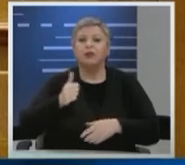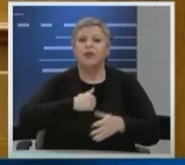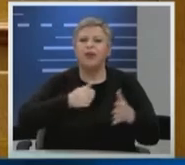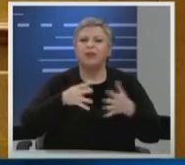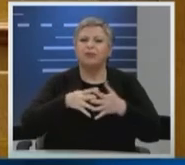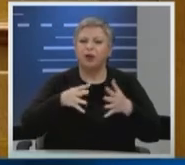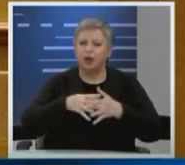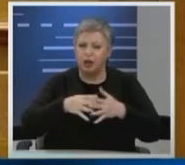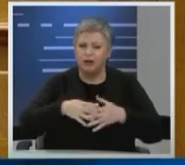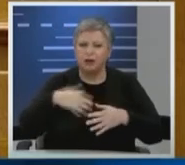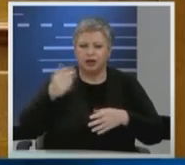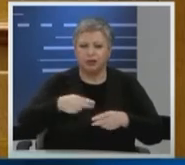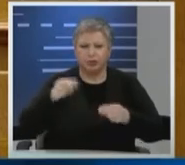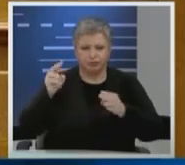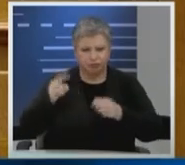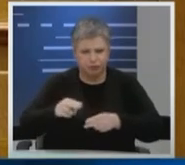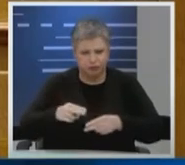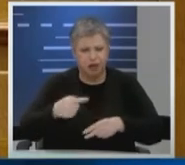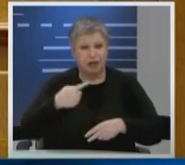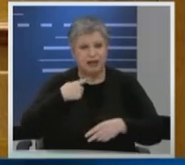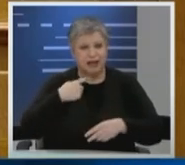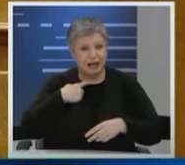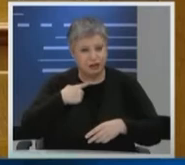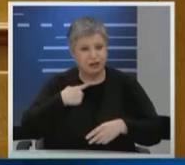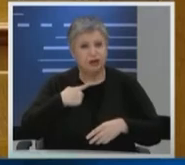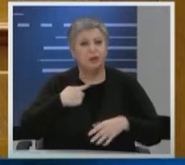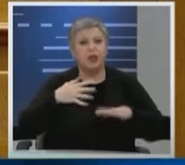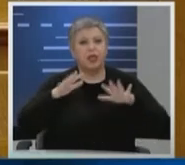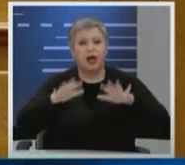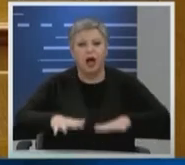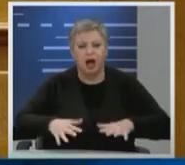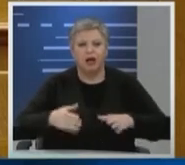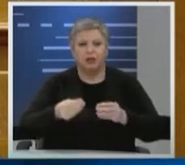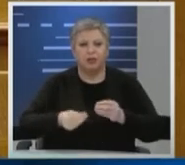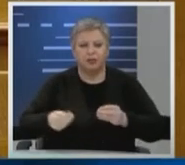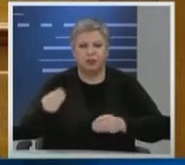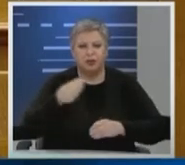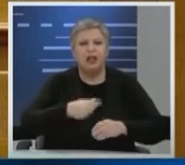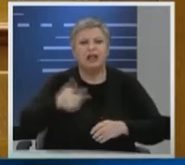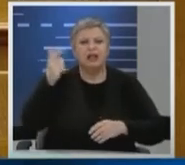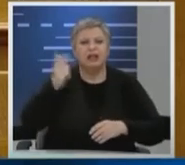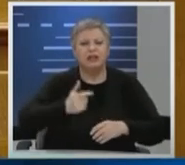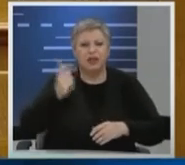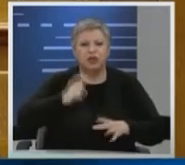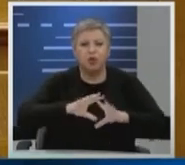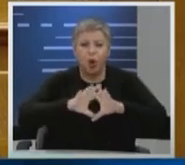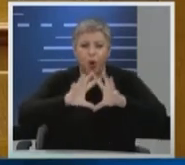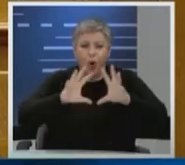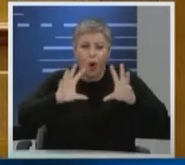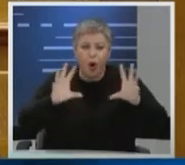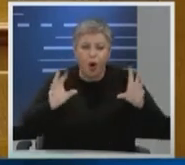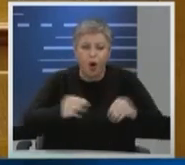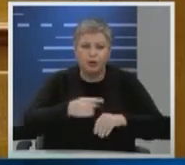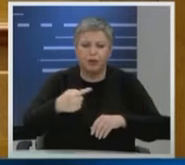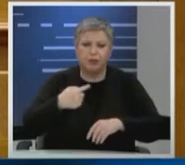40,3% των εισοδημάτων τους, οι άνεργοι το 43,8% των εισοδημάτων και οι συνταξιούχοι το 32,5%. Να τα έργα και οι